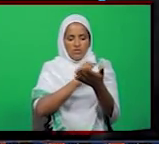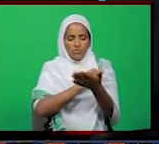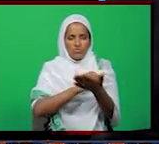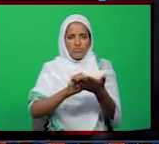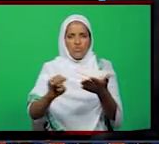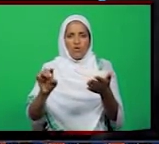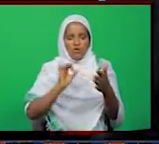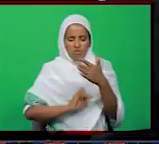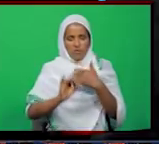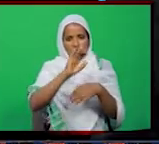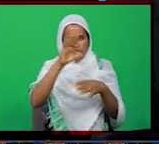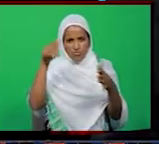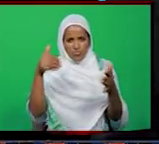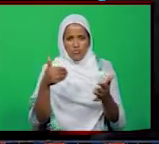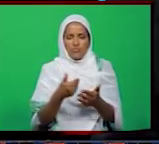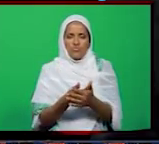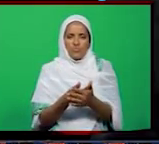ከቅዱሳን ልደት ሁሉ